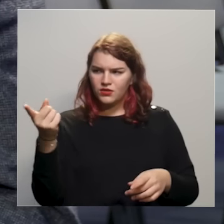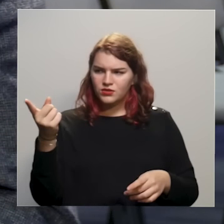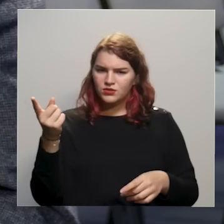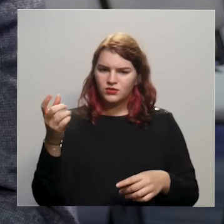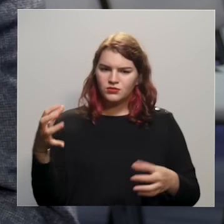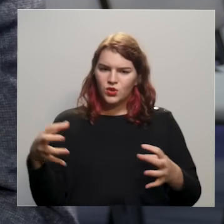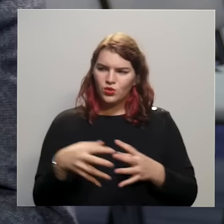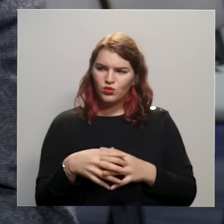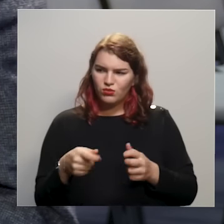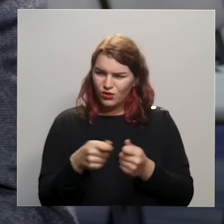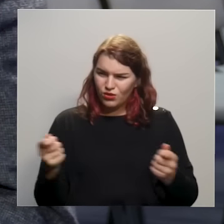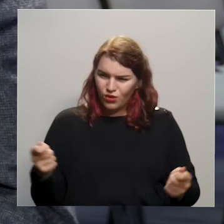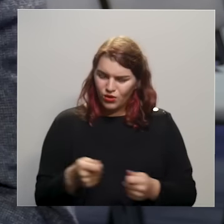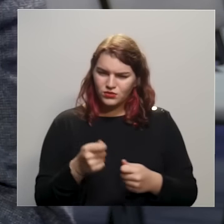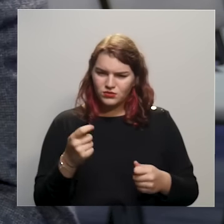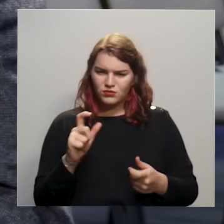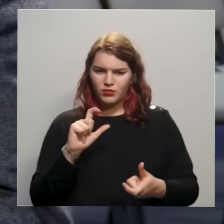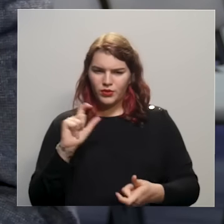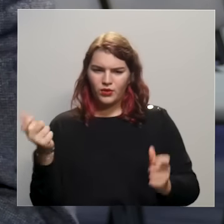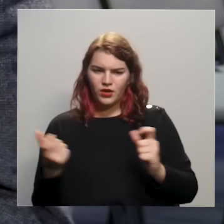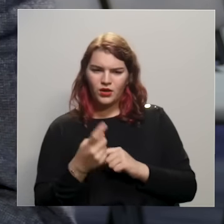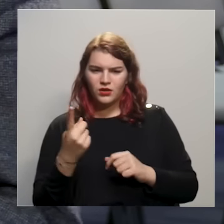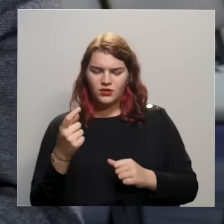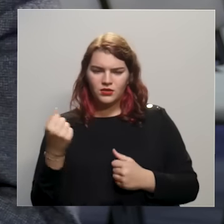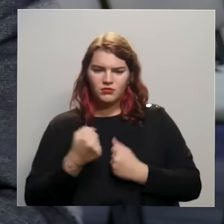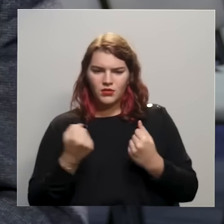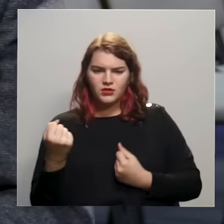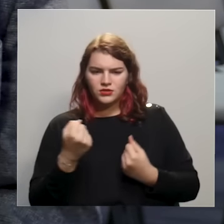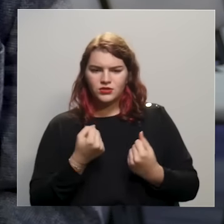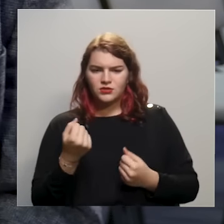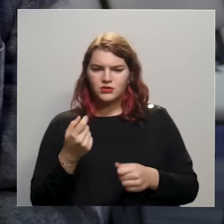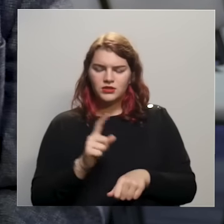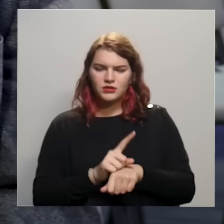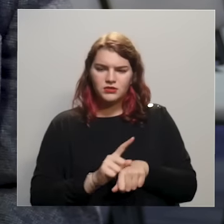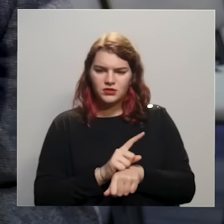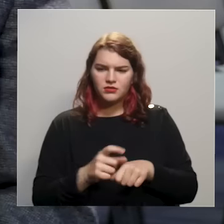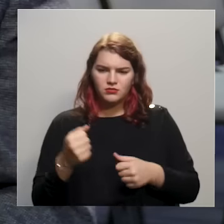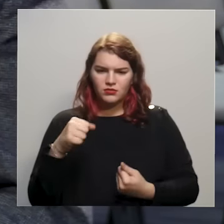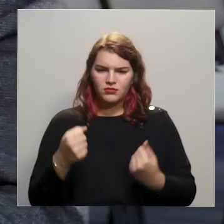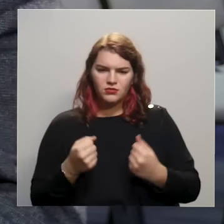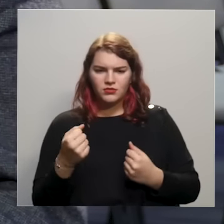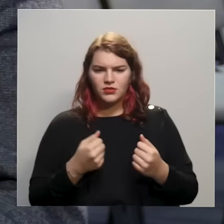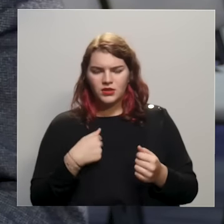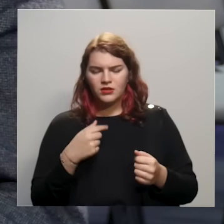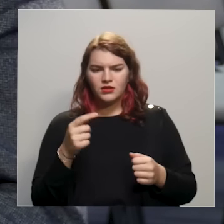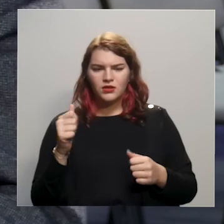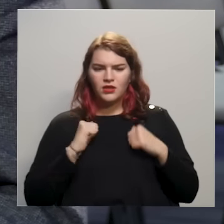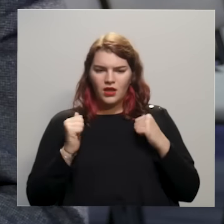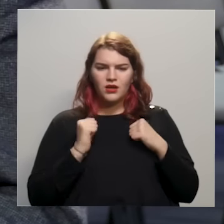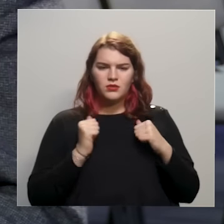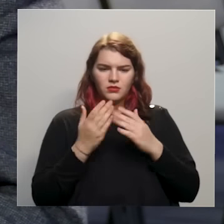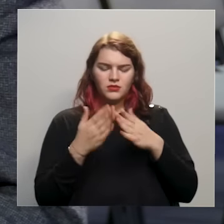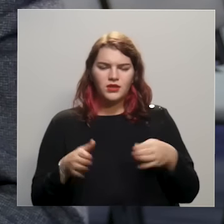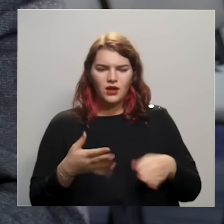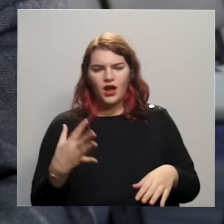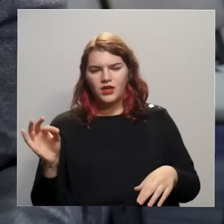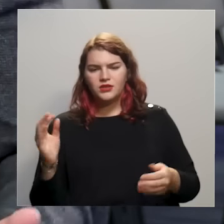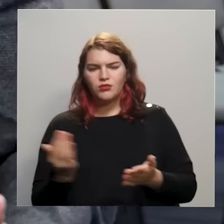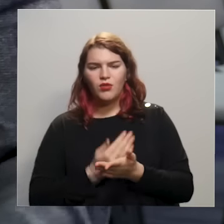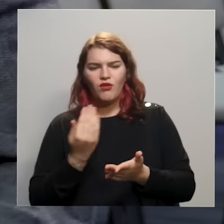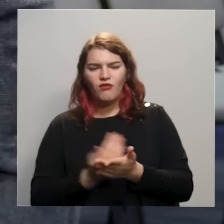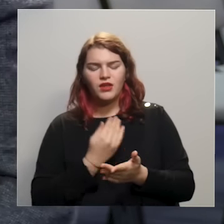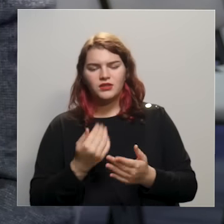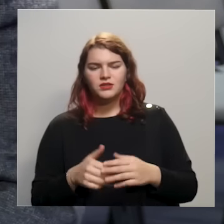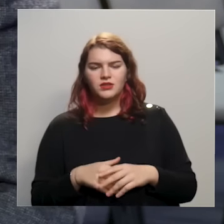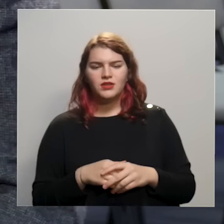ne-au văzut pe noi, ce am făcut noi. Pe unul s-a pocăit la mașină, în timp ce lucra la mașină. Eram la tabăra Brădățele, asta e o